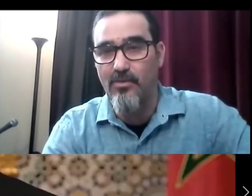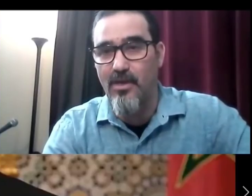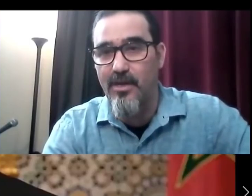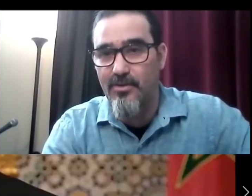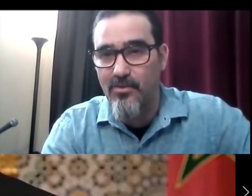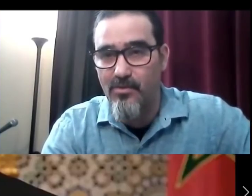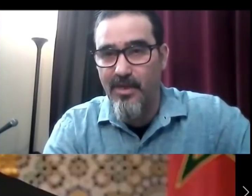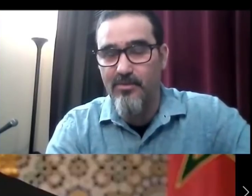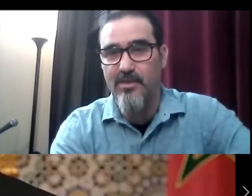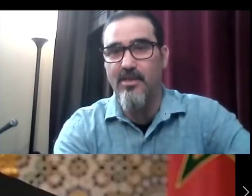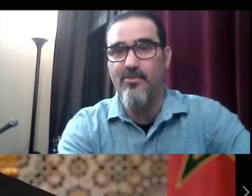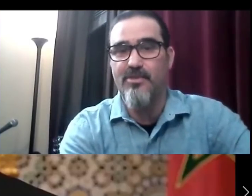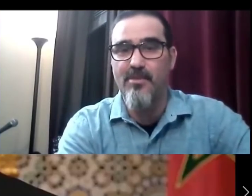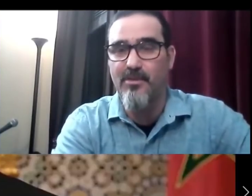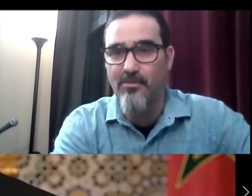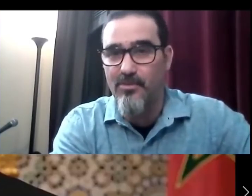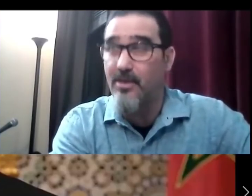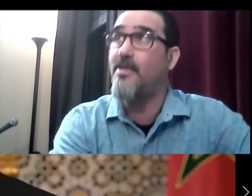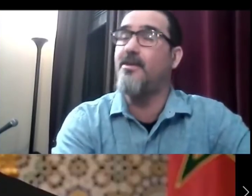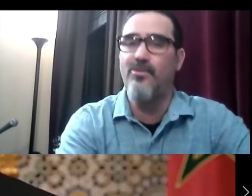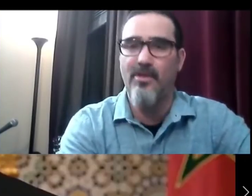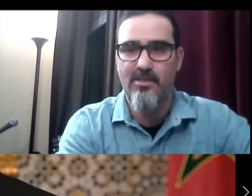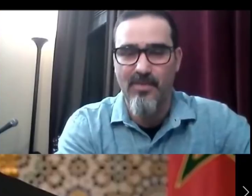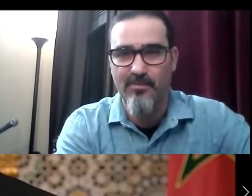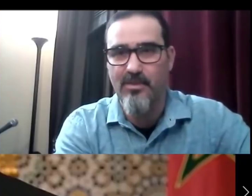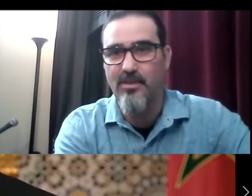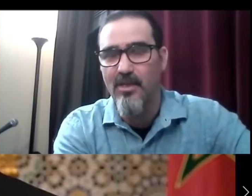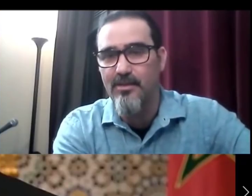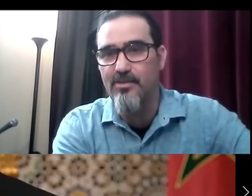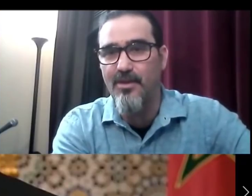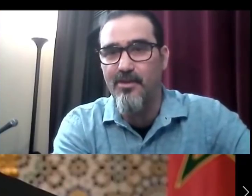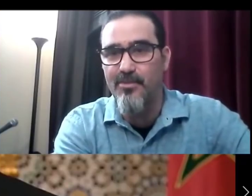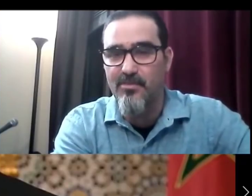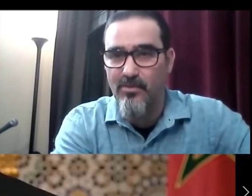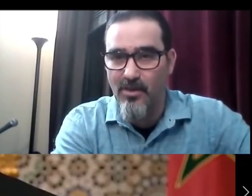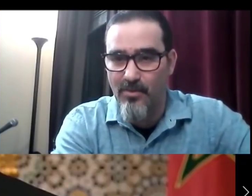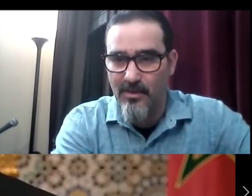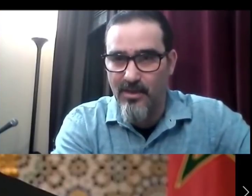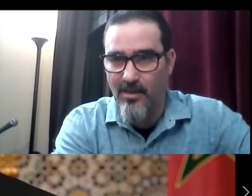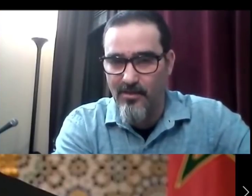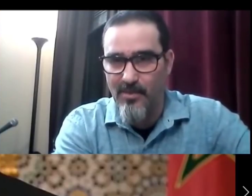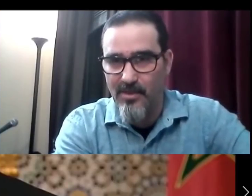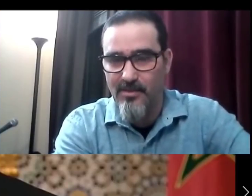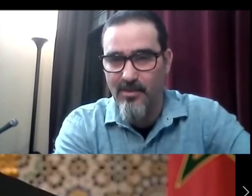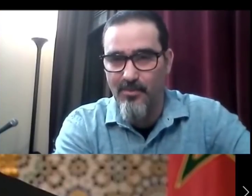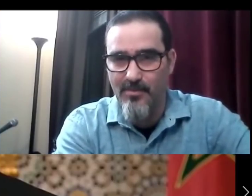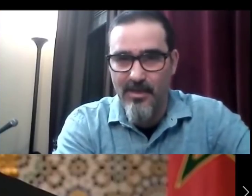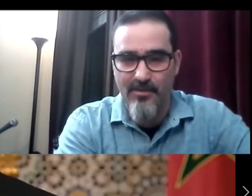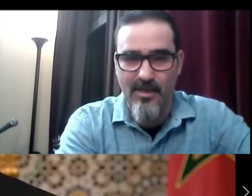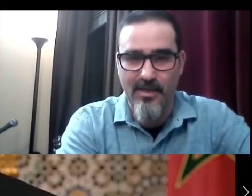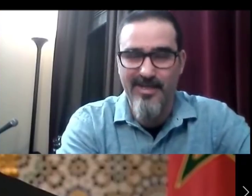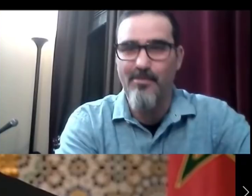إن تتقوا الله يرزقكم من حيث لا تعلمون. زعما ما تعولوش عليا انا، عولوا على السماء، تهزوا عينيكم للسماء وادعيوا راه طيح عليكم